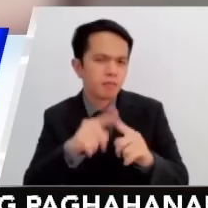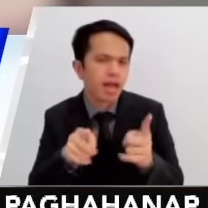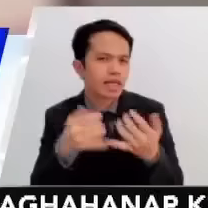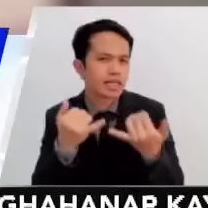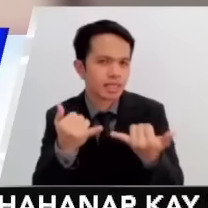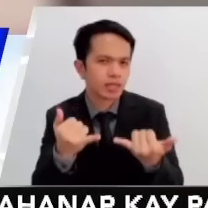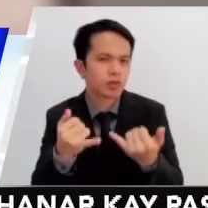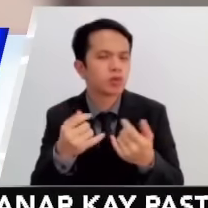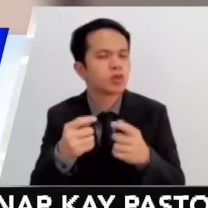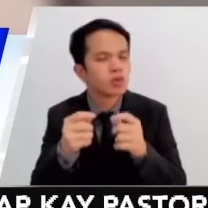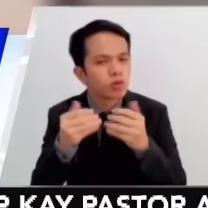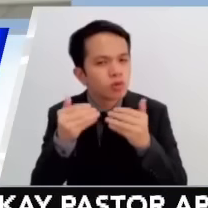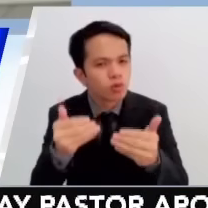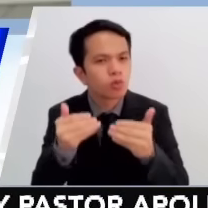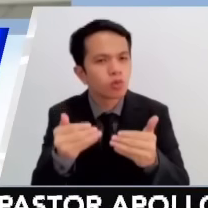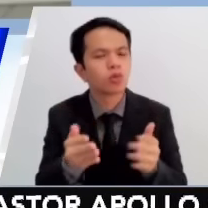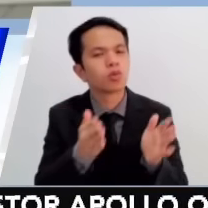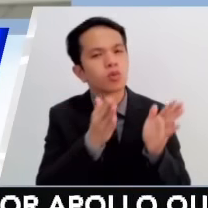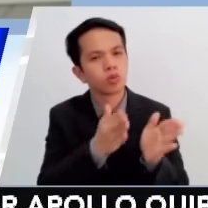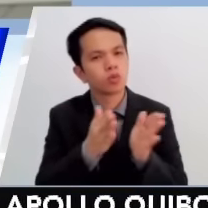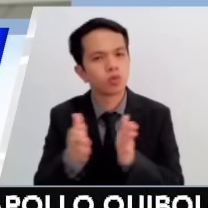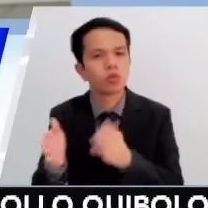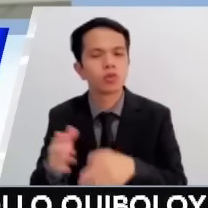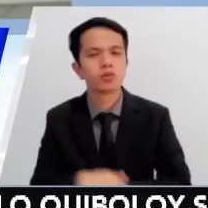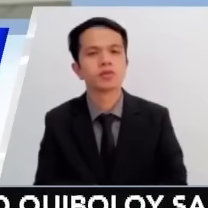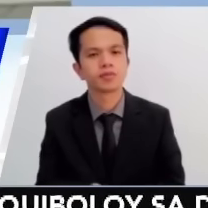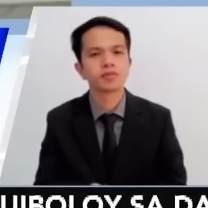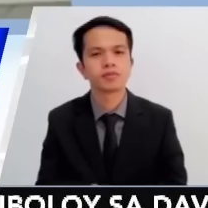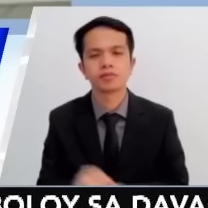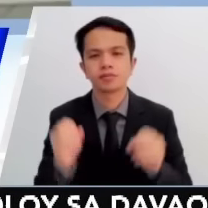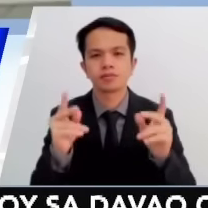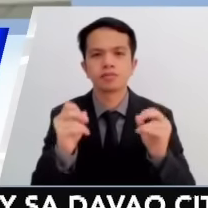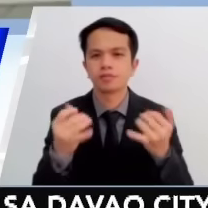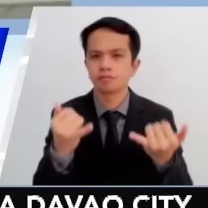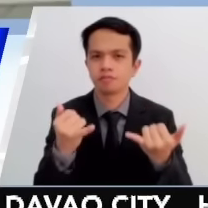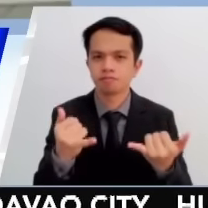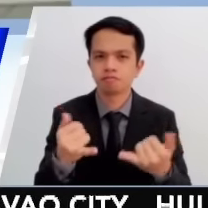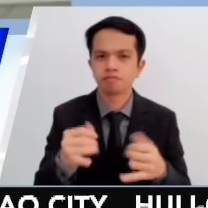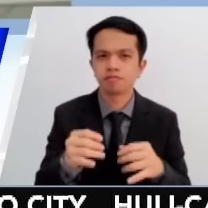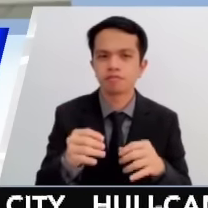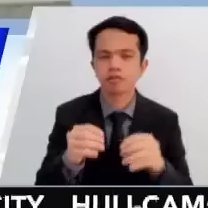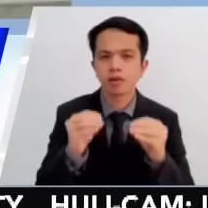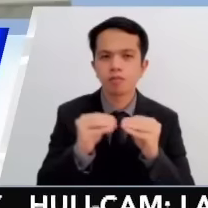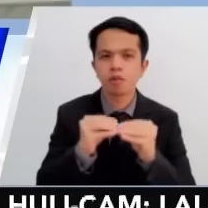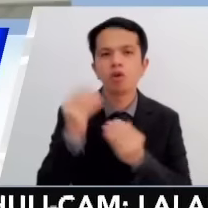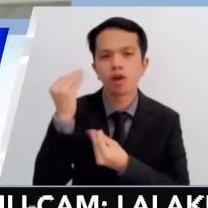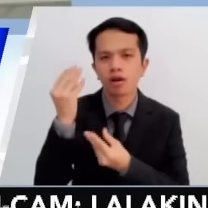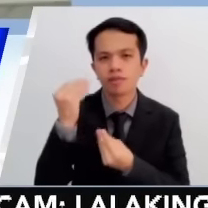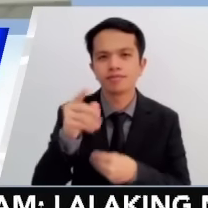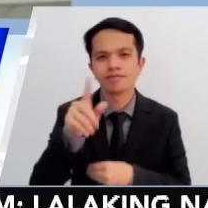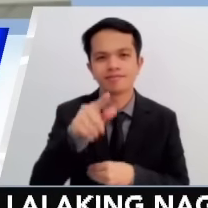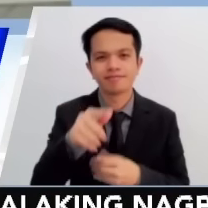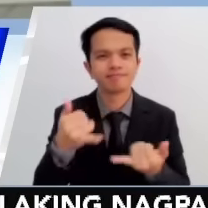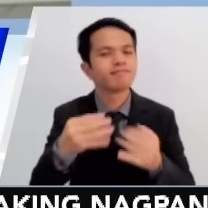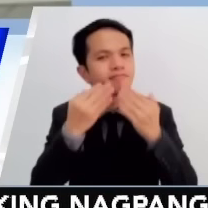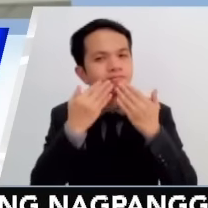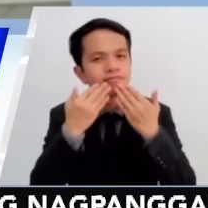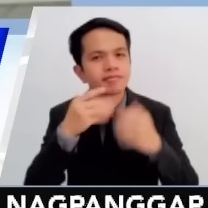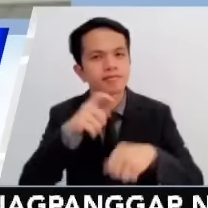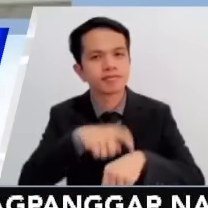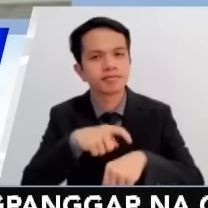parallel investigation Okay Abangan po natin Yung update sa mga bagay naan maraming salamat po sa oras na ibinahagi niyo po sa balitang